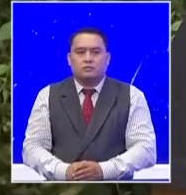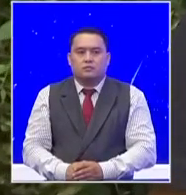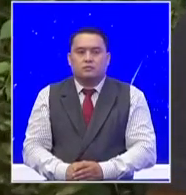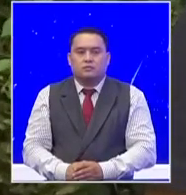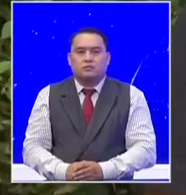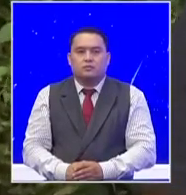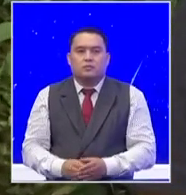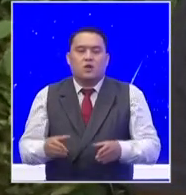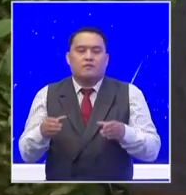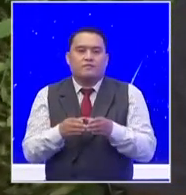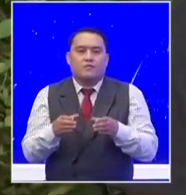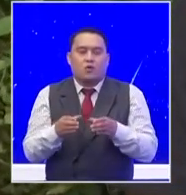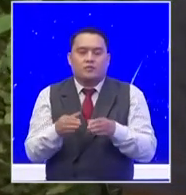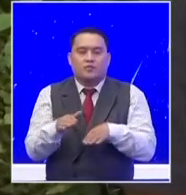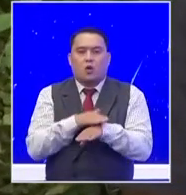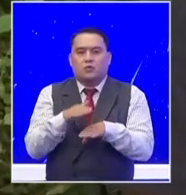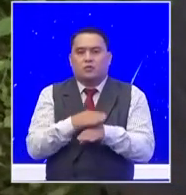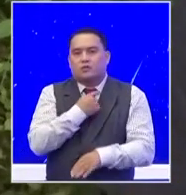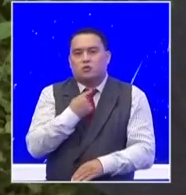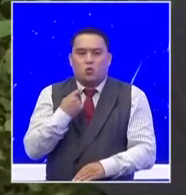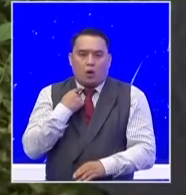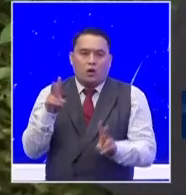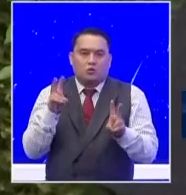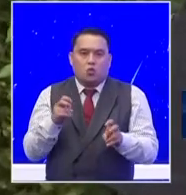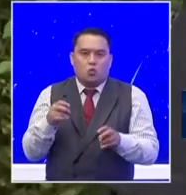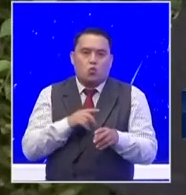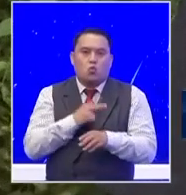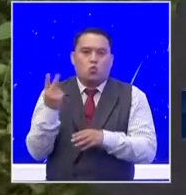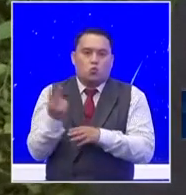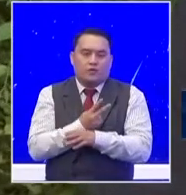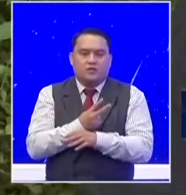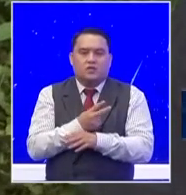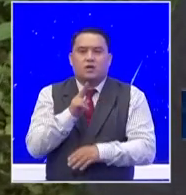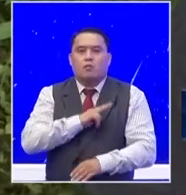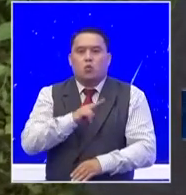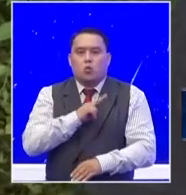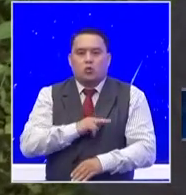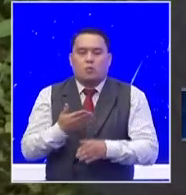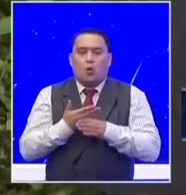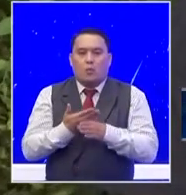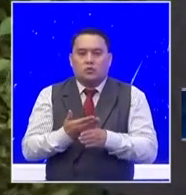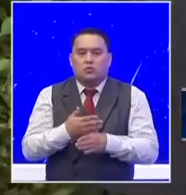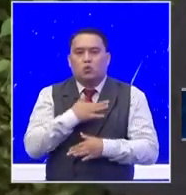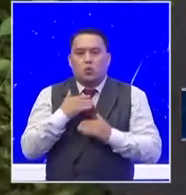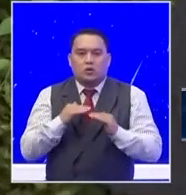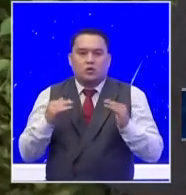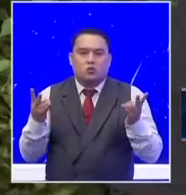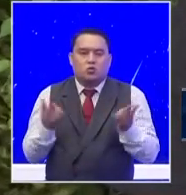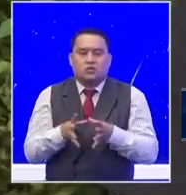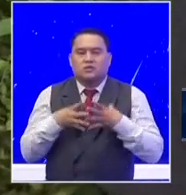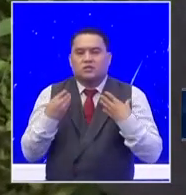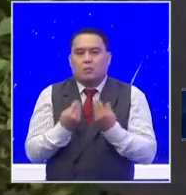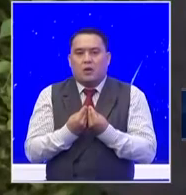Волонтерами фронт-офиса МИРМДЖЦУ была возобновлена удвоена работа по оказанию помощи многодетным нуждающимся